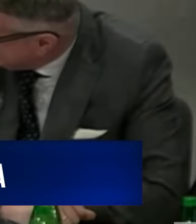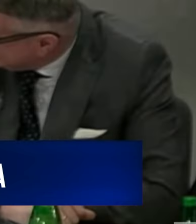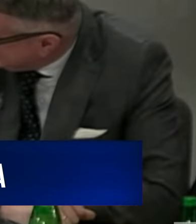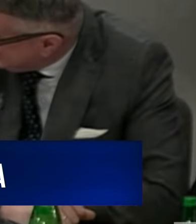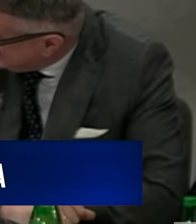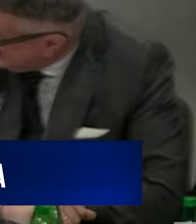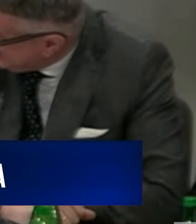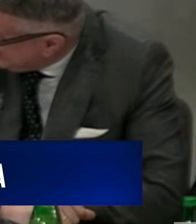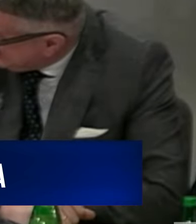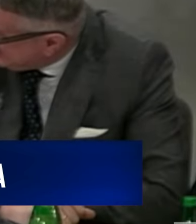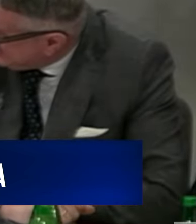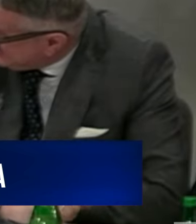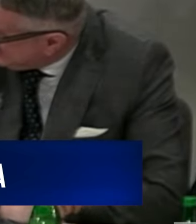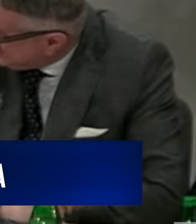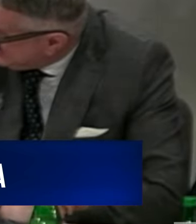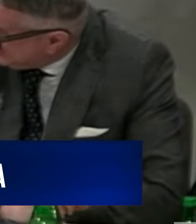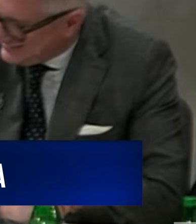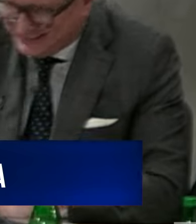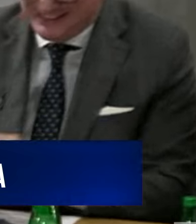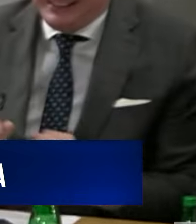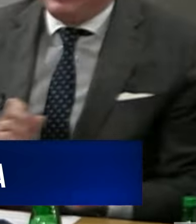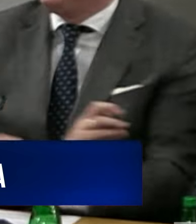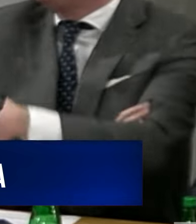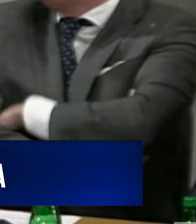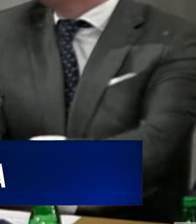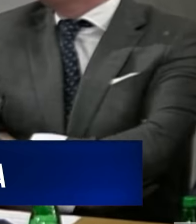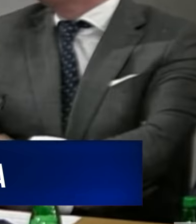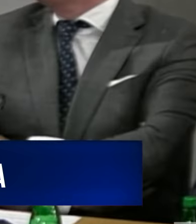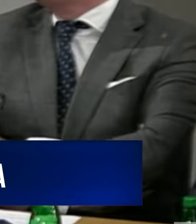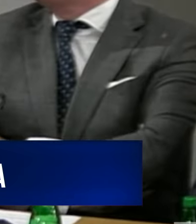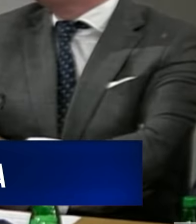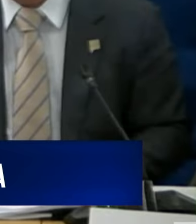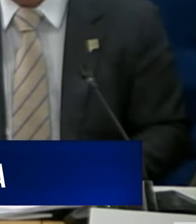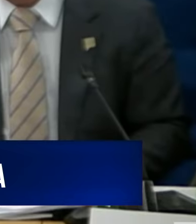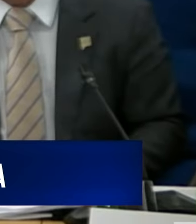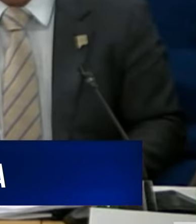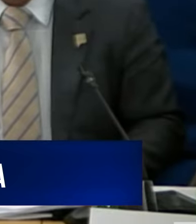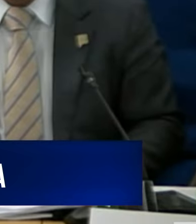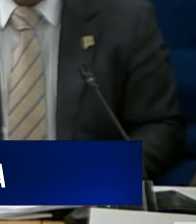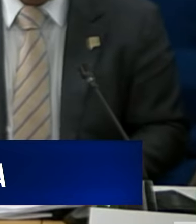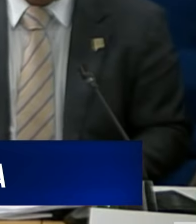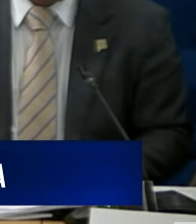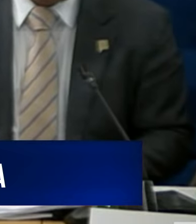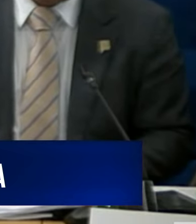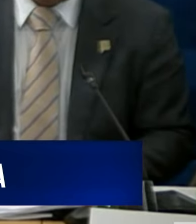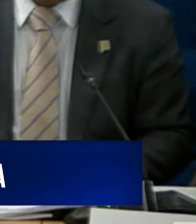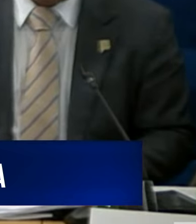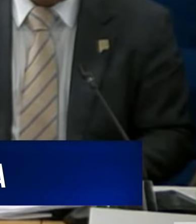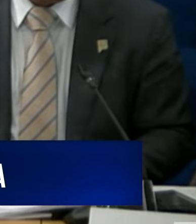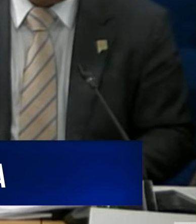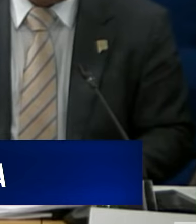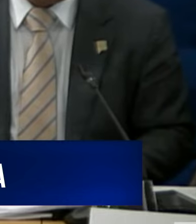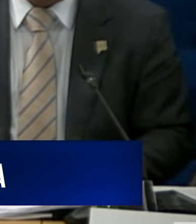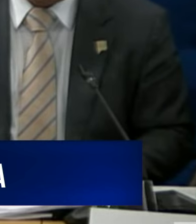Pani przewodnicząca, miałem problem z zagłosowaniem. 10 głosów za, pan prokurator Jakub Ties uzyskał większość.